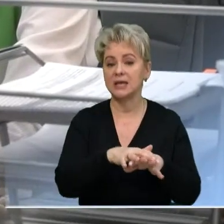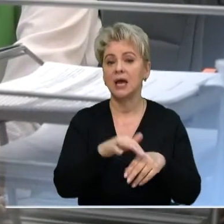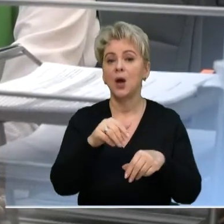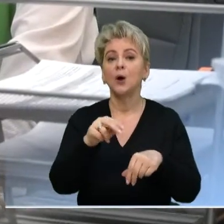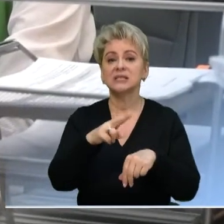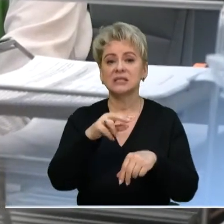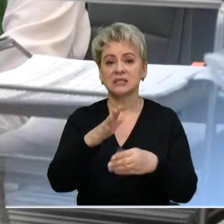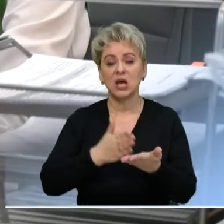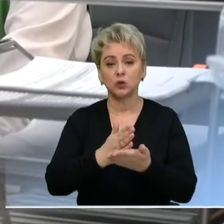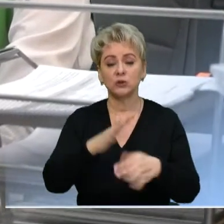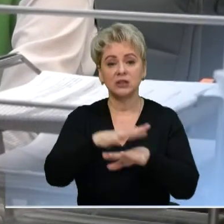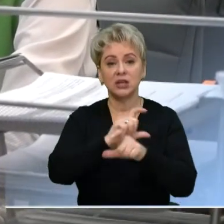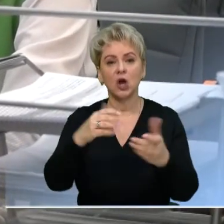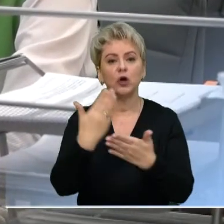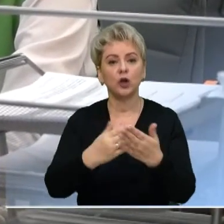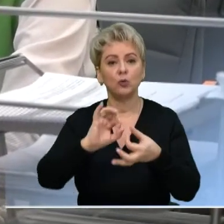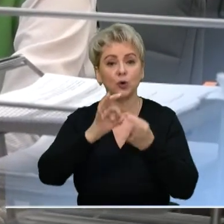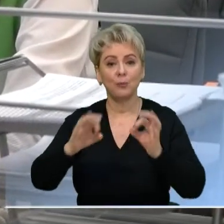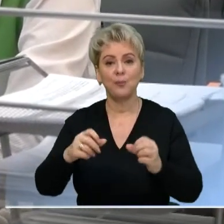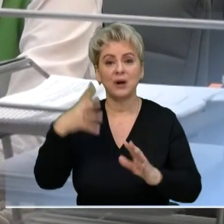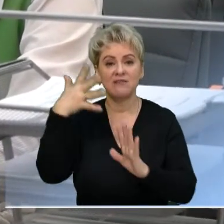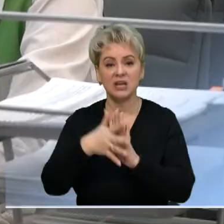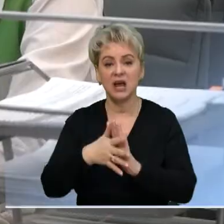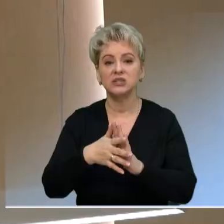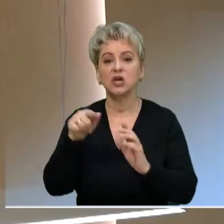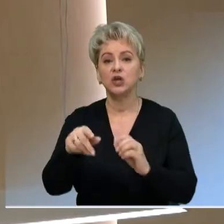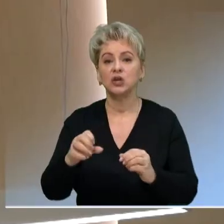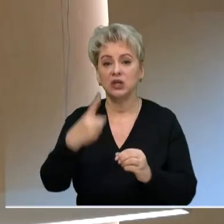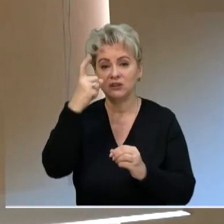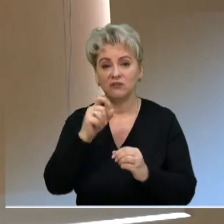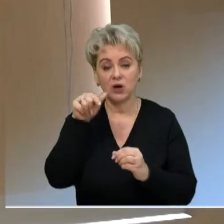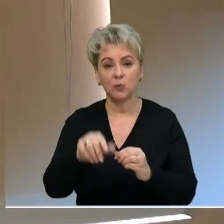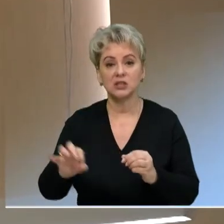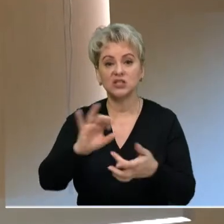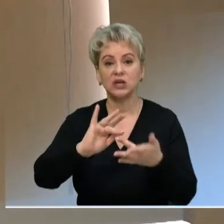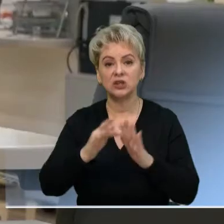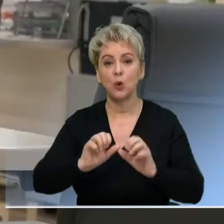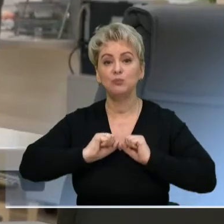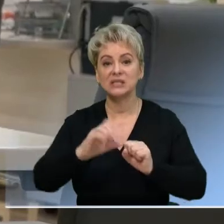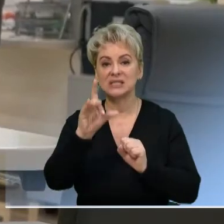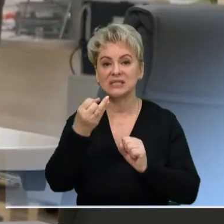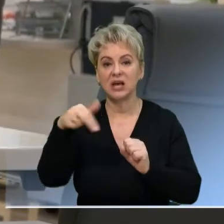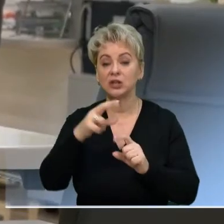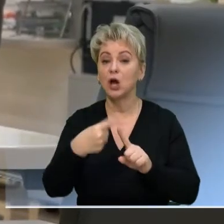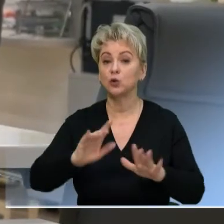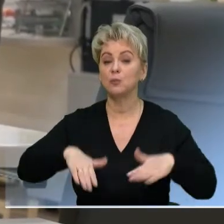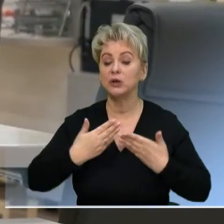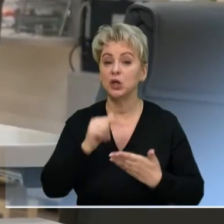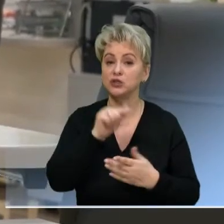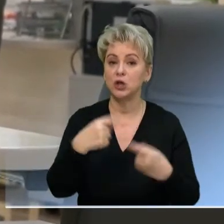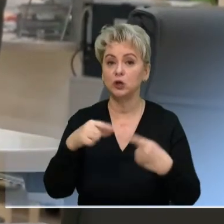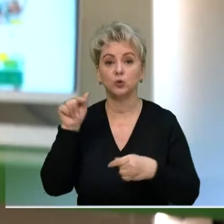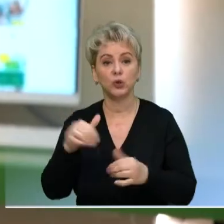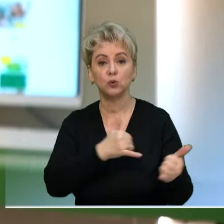Сотрудники банков настоятельно рекомендуют тщательно проверять информацию из социальных сетей и безопасность сайта, который предлагает те или